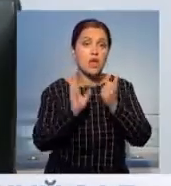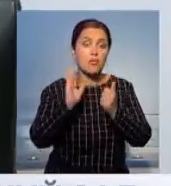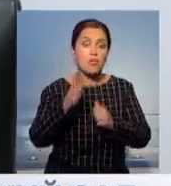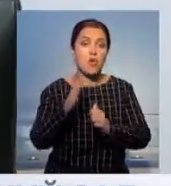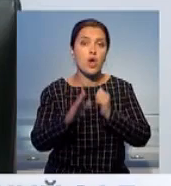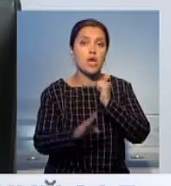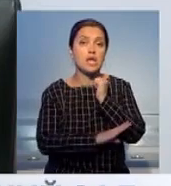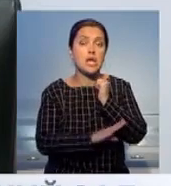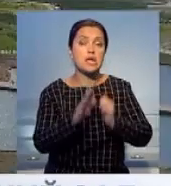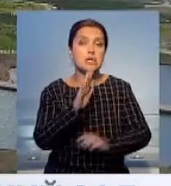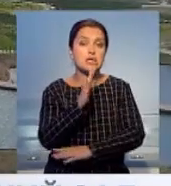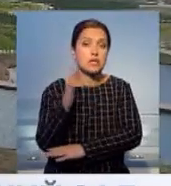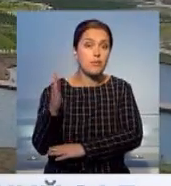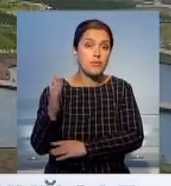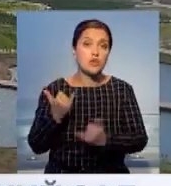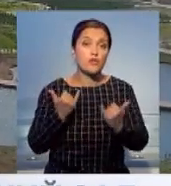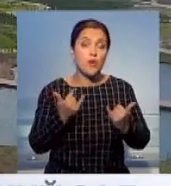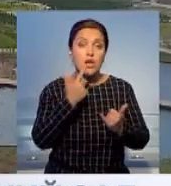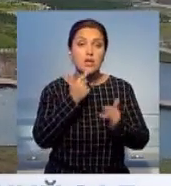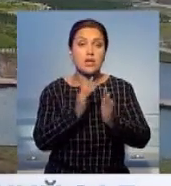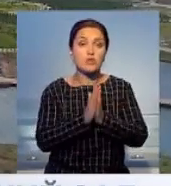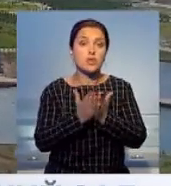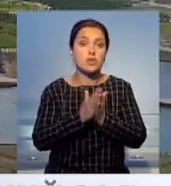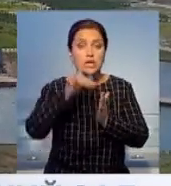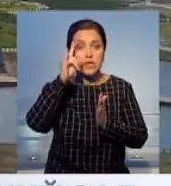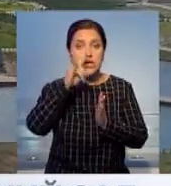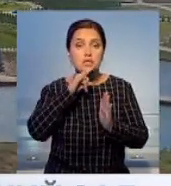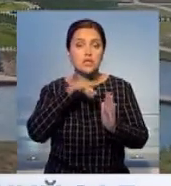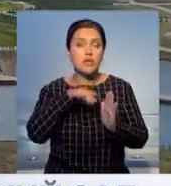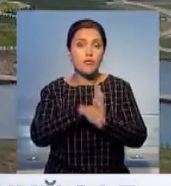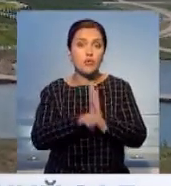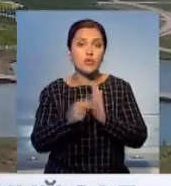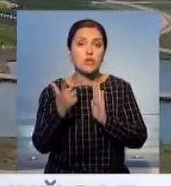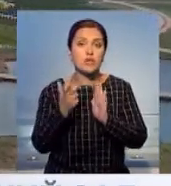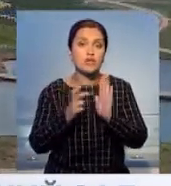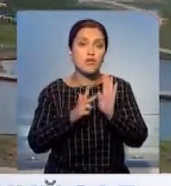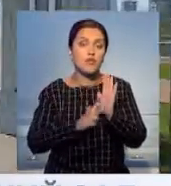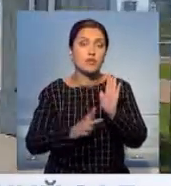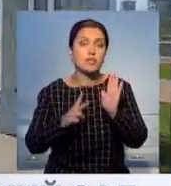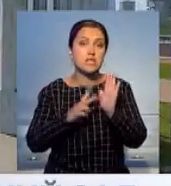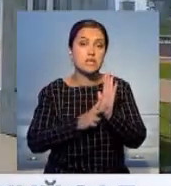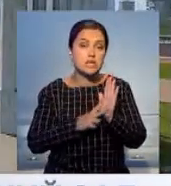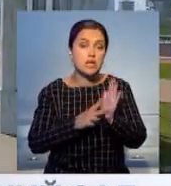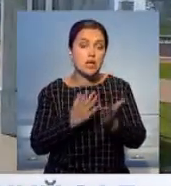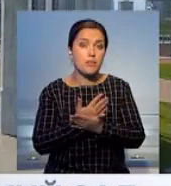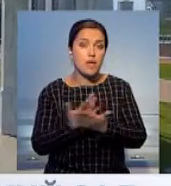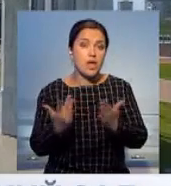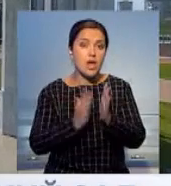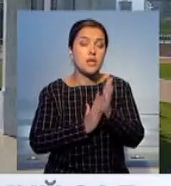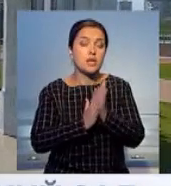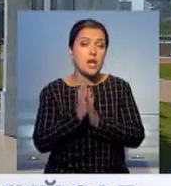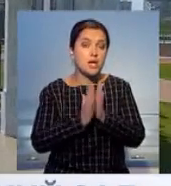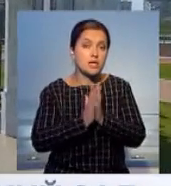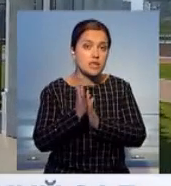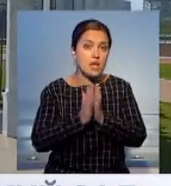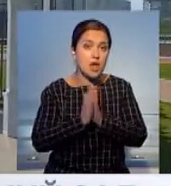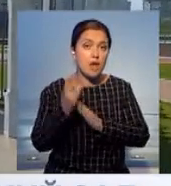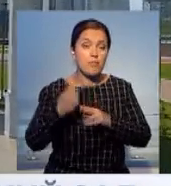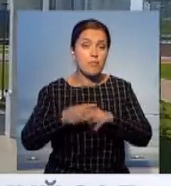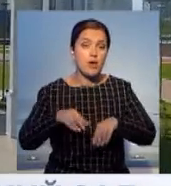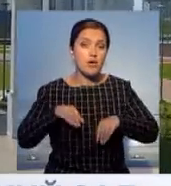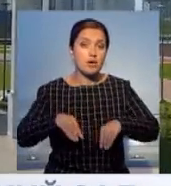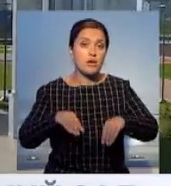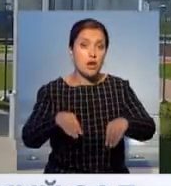генетические ресурсы лесостепи. На сегодня в Красную книгу Казахстана внесены 387 видов растений. Кроме